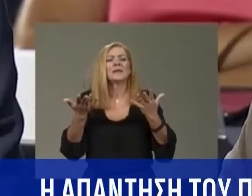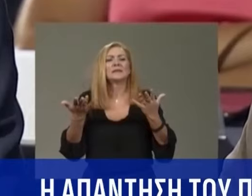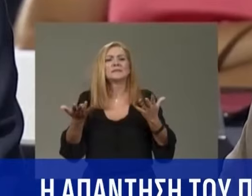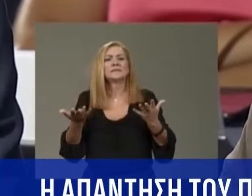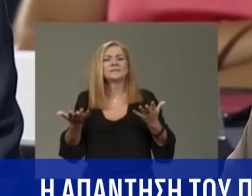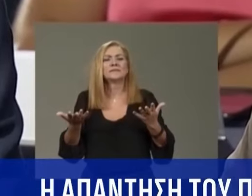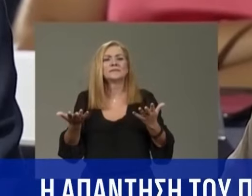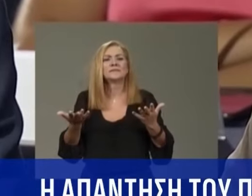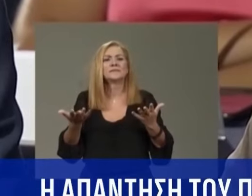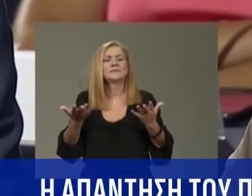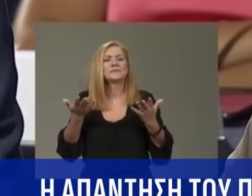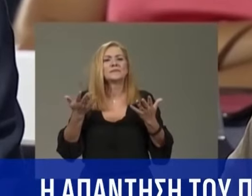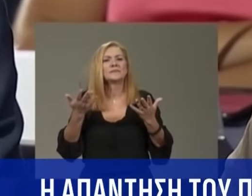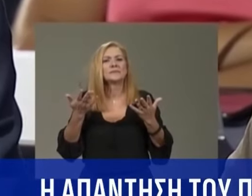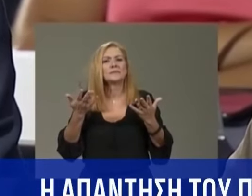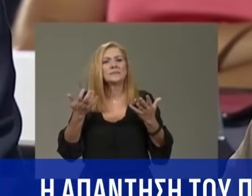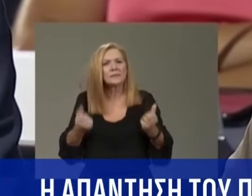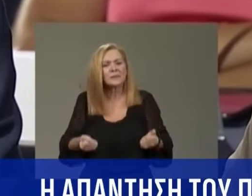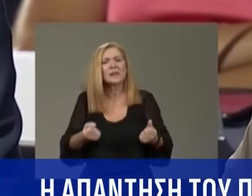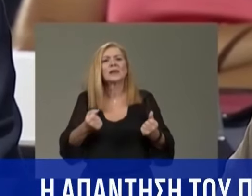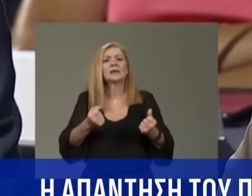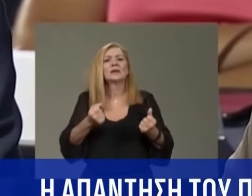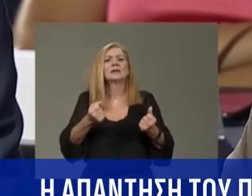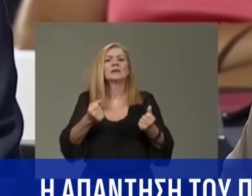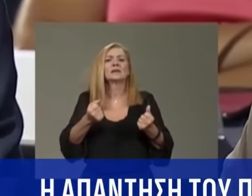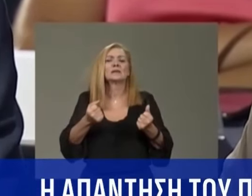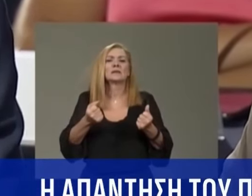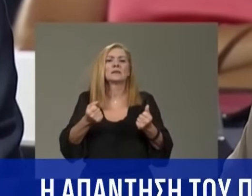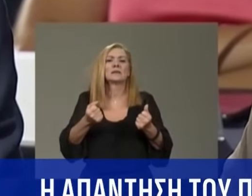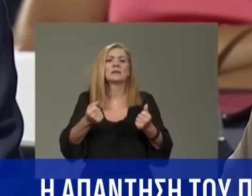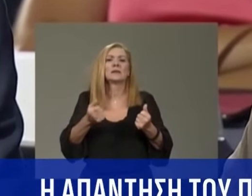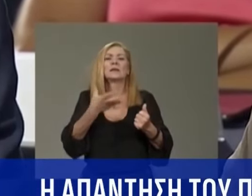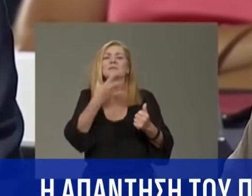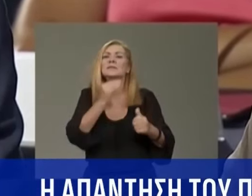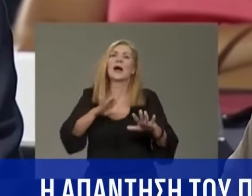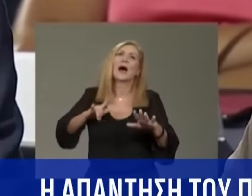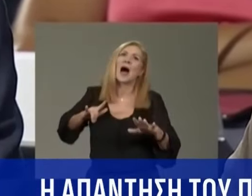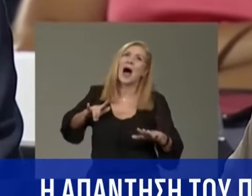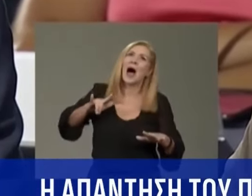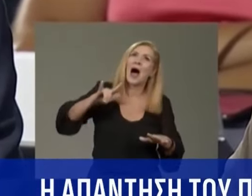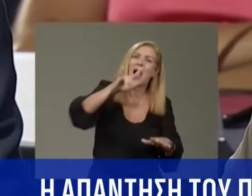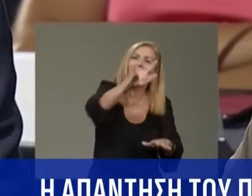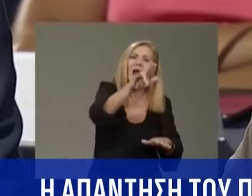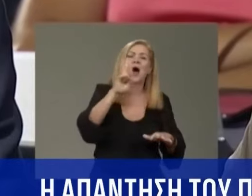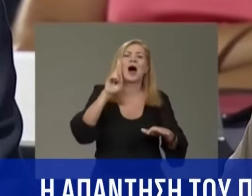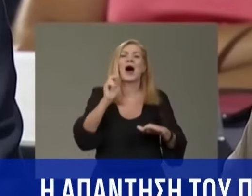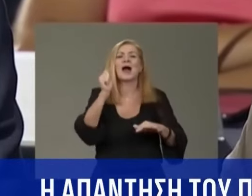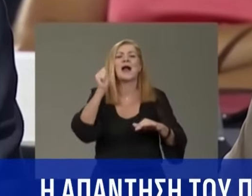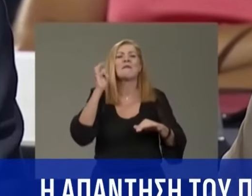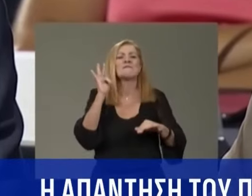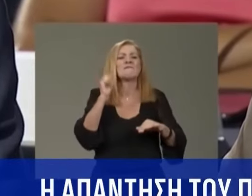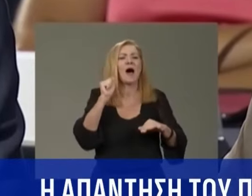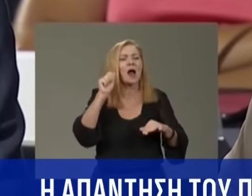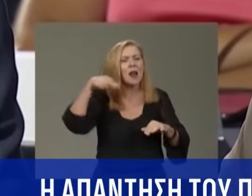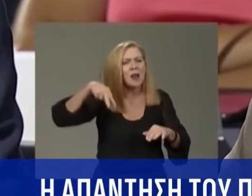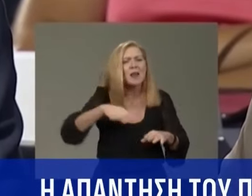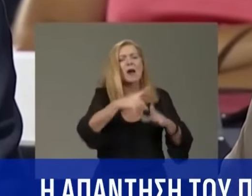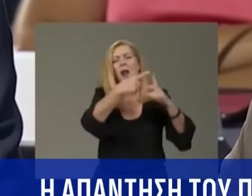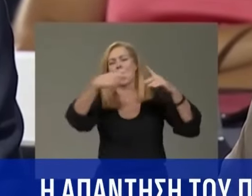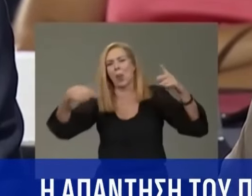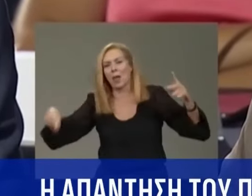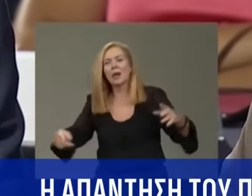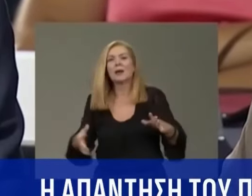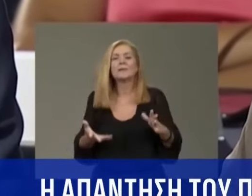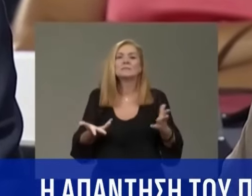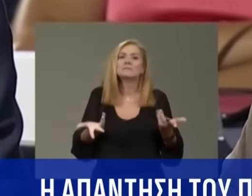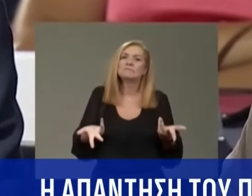τα σημαντικά στοιχεία της Εθνικής Αποτροπής, όπως είναι το Ραφάλ, όπως είναι οι φρεγάτες Μπελάρα και όλα αυτά. Θέλω να σας ρωτήσω όμως,